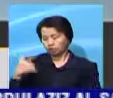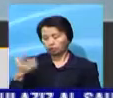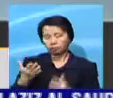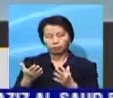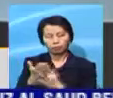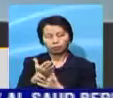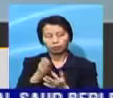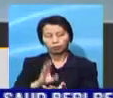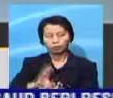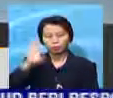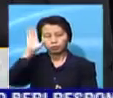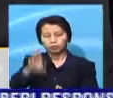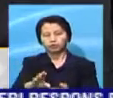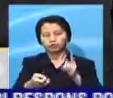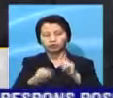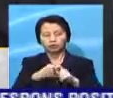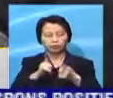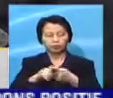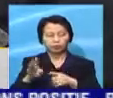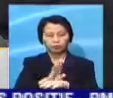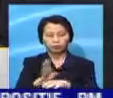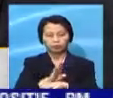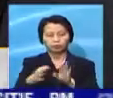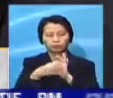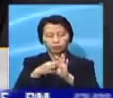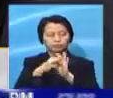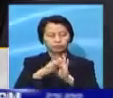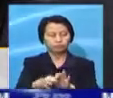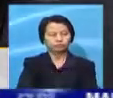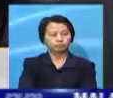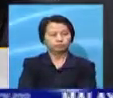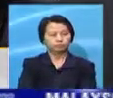melalui pelaburan Rakan Niaga bersama